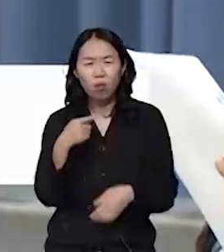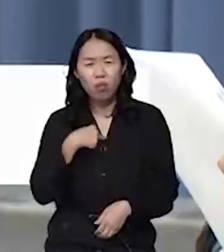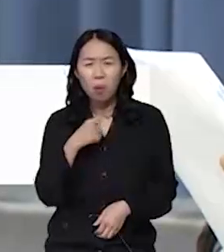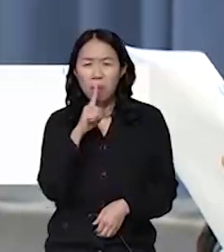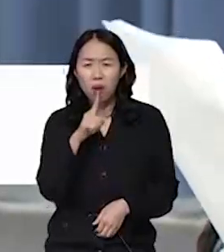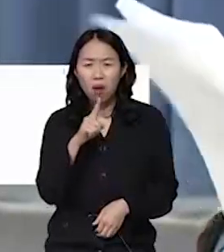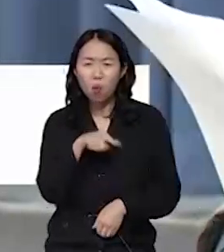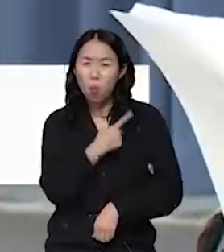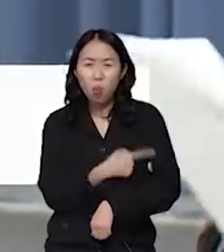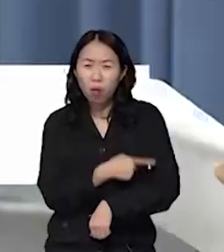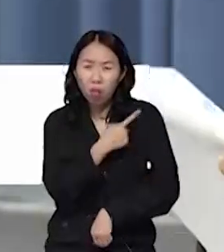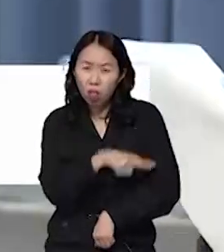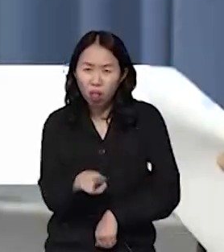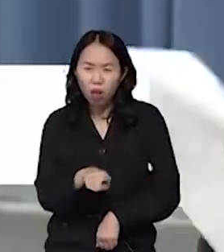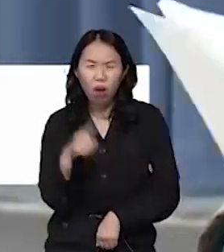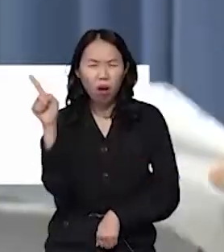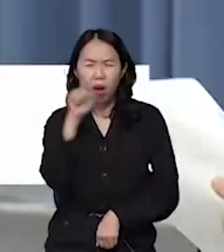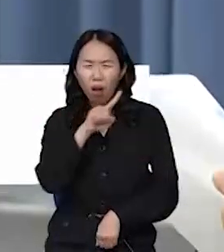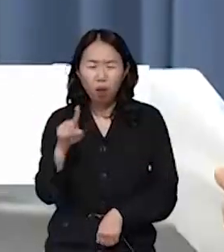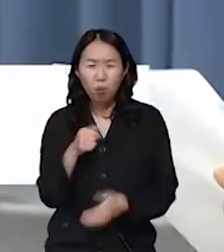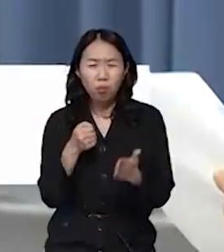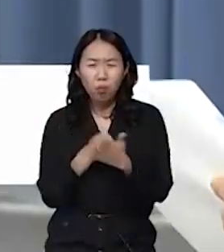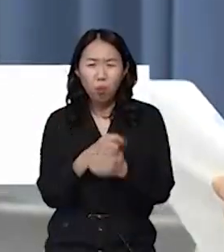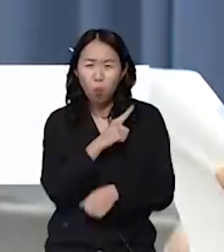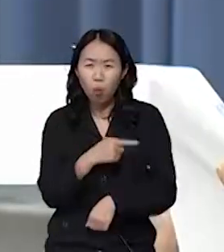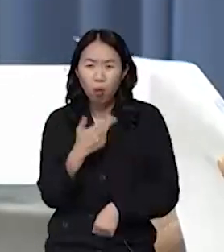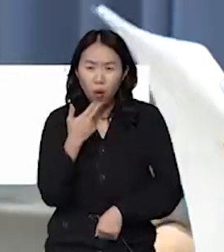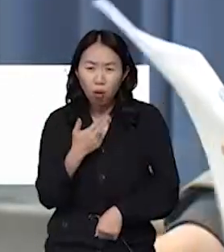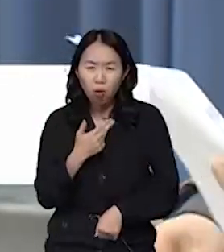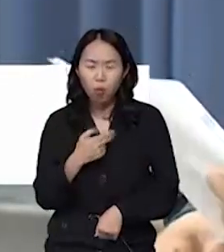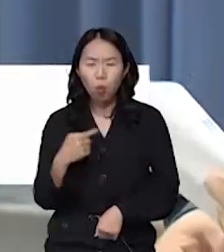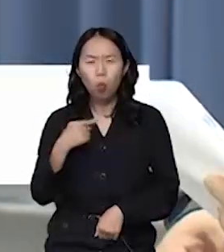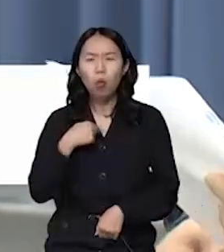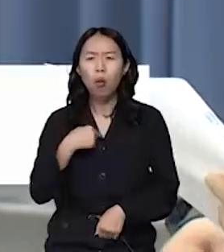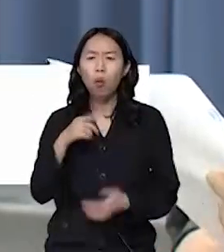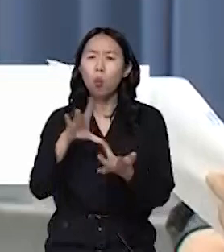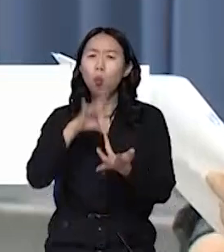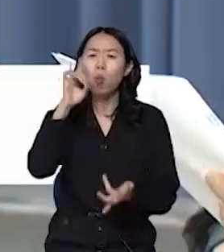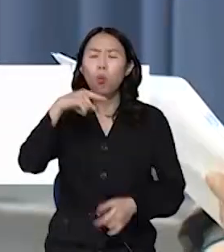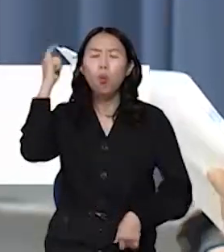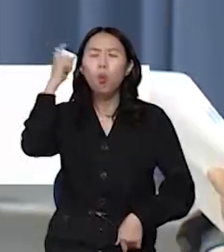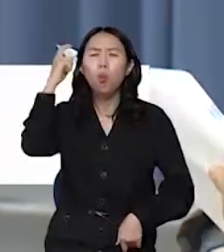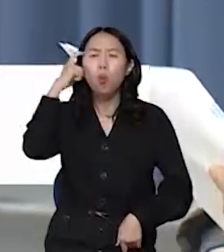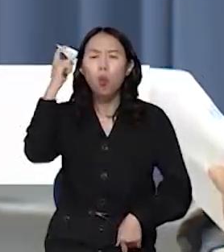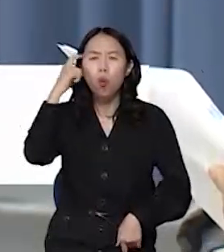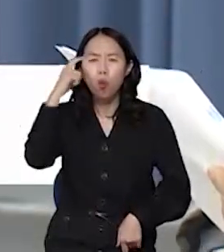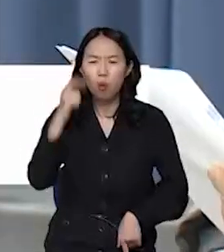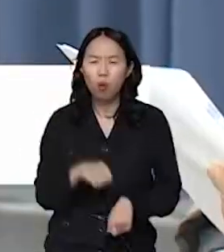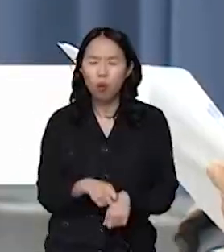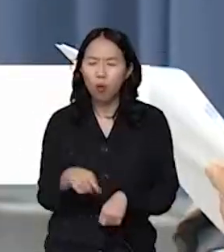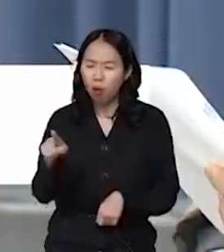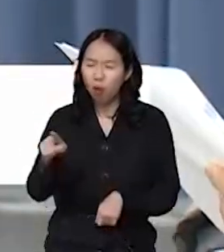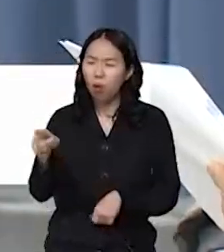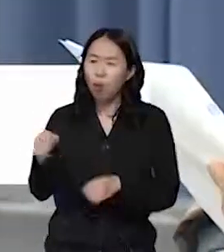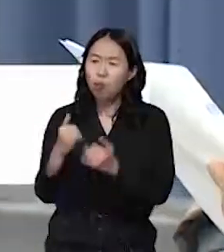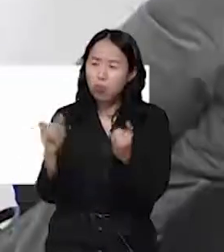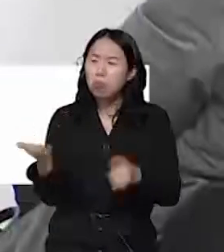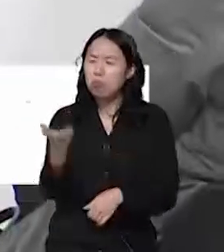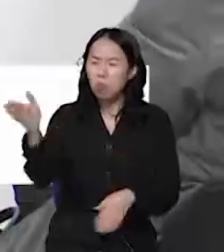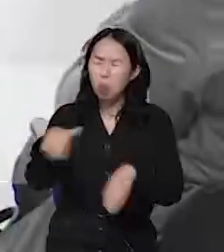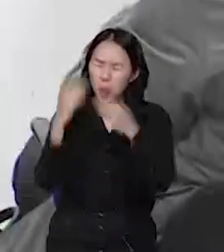발언을 못합니까? 아무것도 결정할 때까지? 그게 어디가 있어요? 그러면 못하러 시장을 뽑고 민간정 협의회에서 다